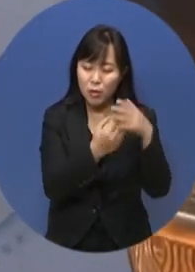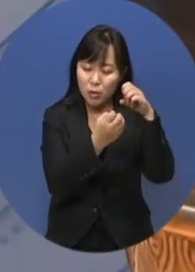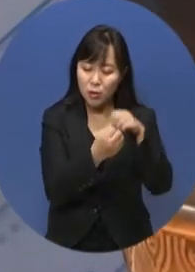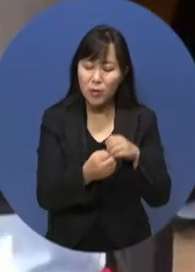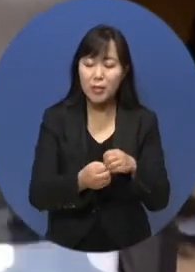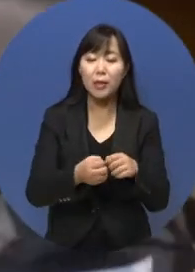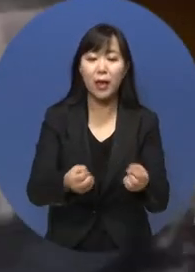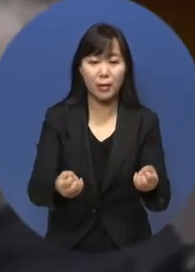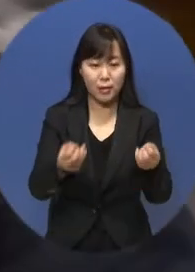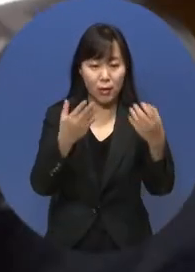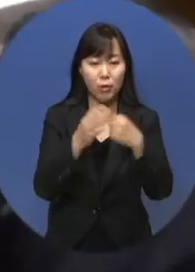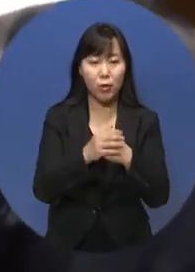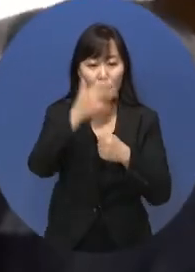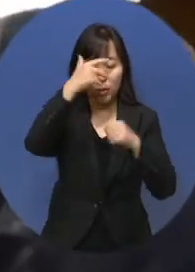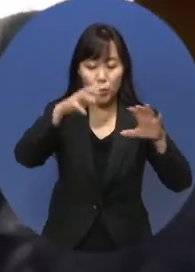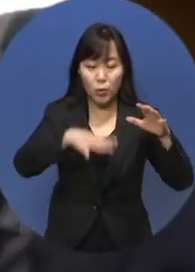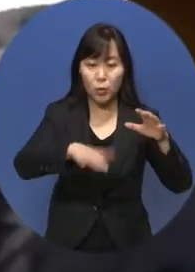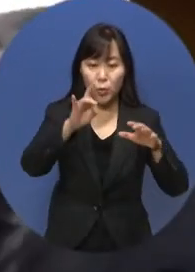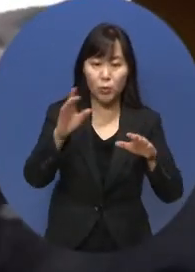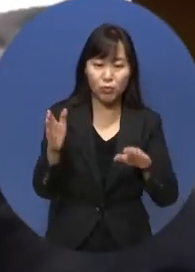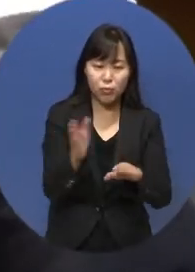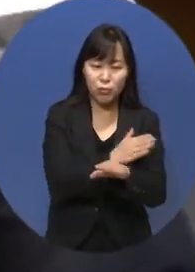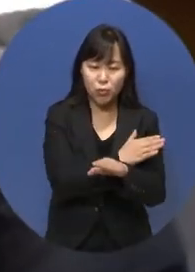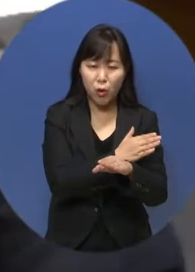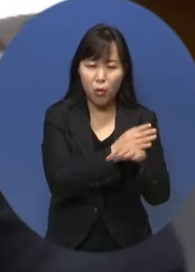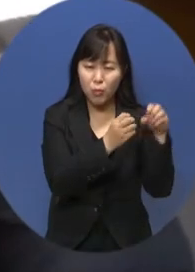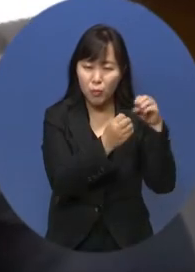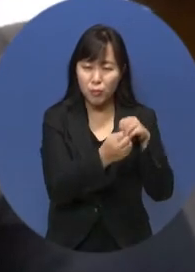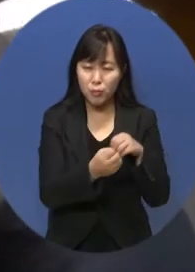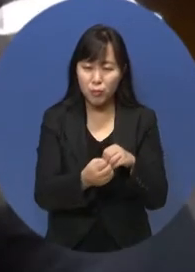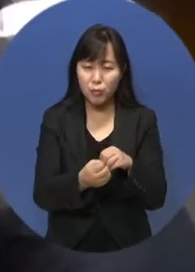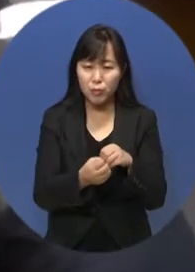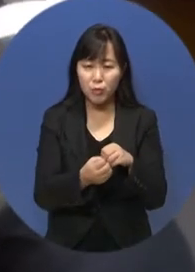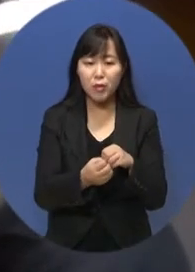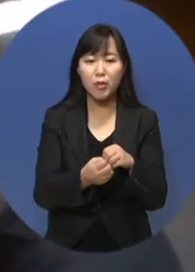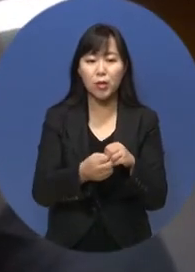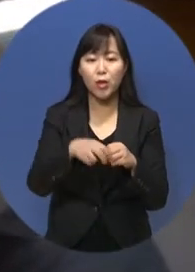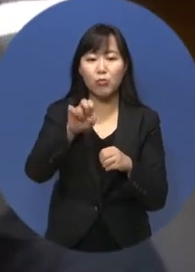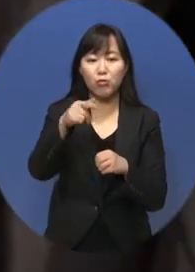행사로 조선 초기부터 전해오는 주요 무형 문화 자산입니다.